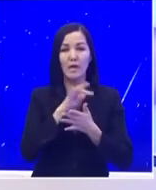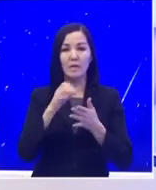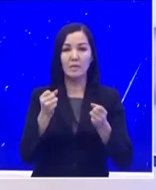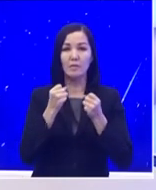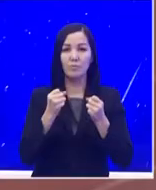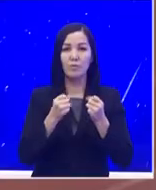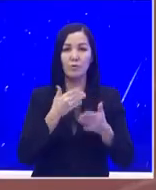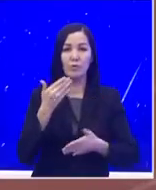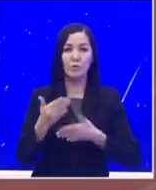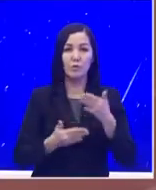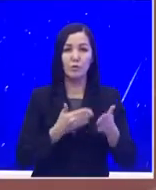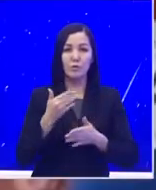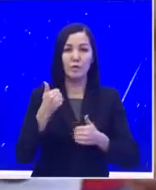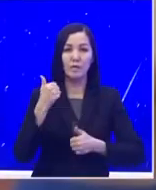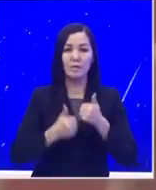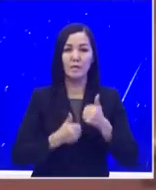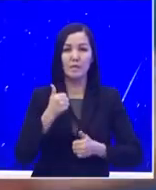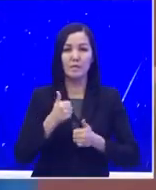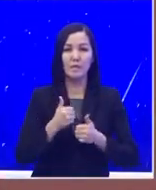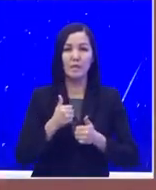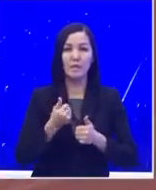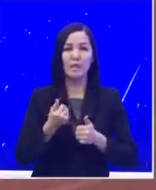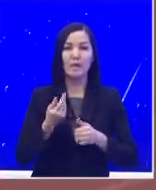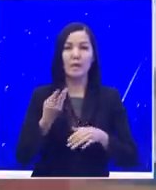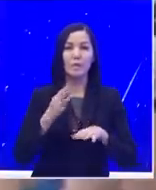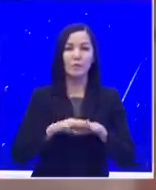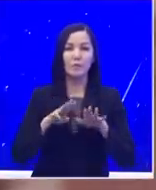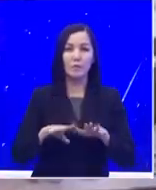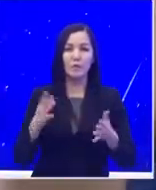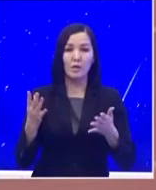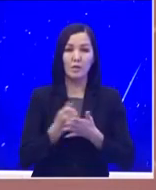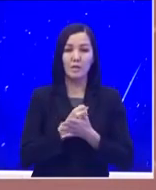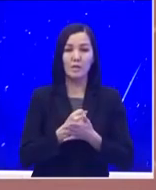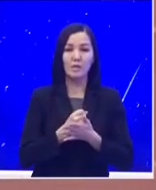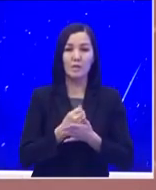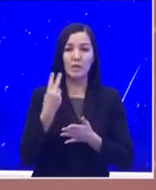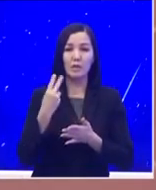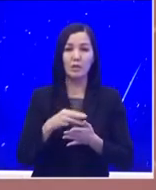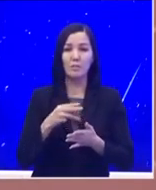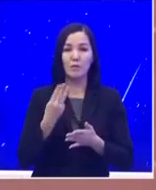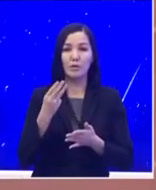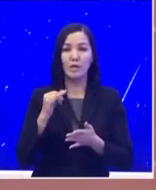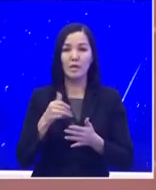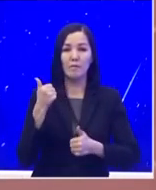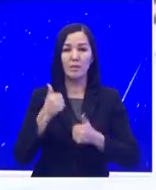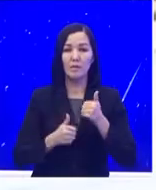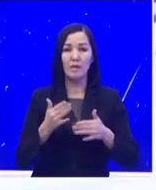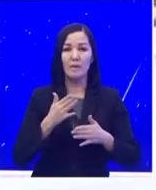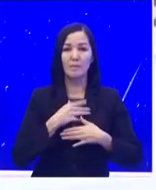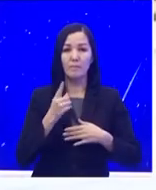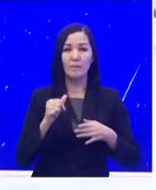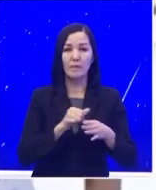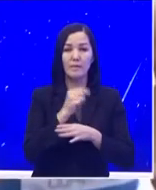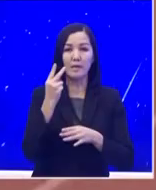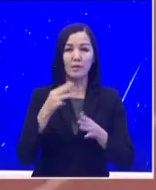жүрістен ұйымдастырылған лицензиялық турнирде қола медальға қол жеткізді. 20 шақырымға созылған жарыс жолын жерлесіміз 1